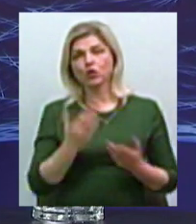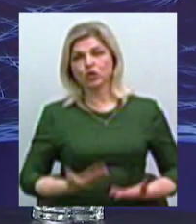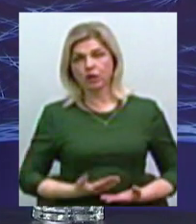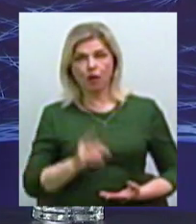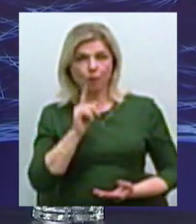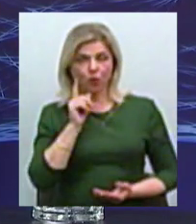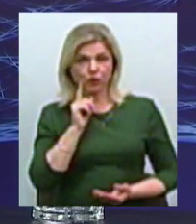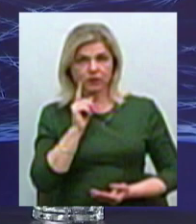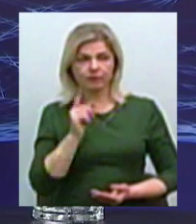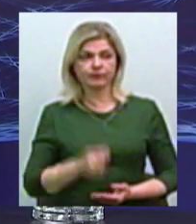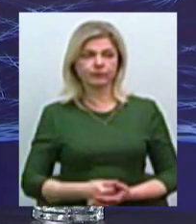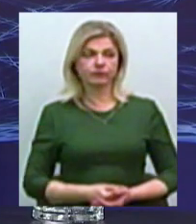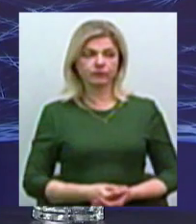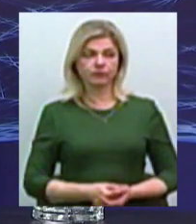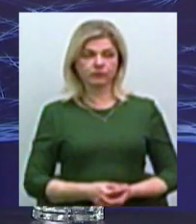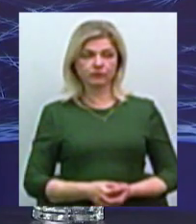це,